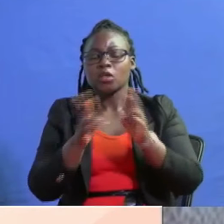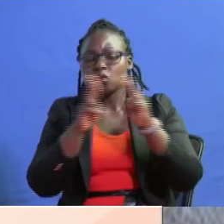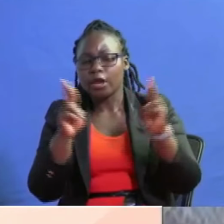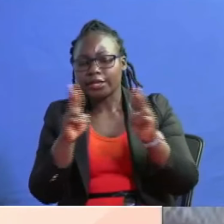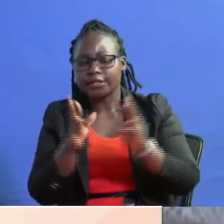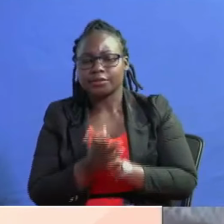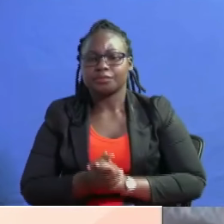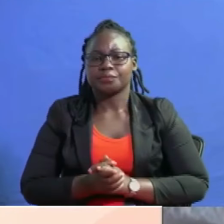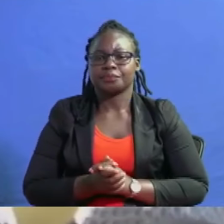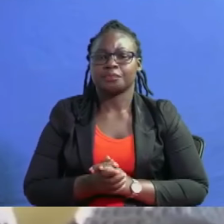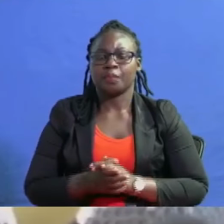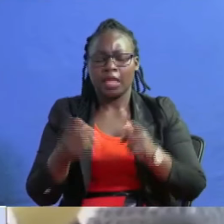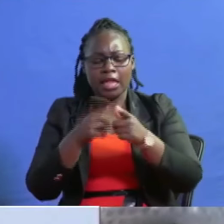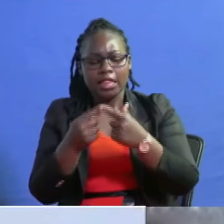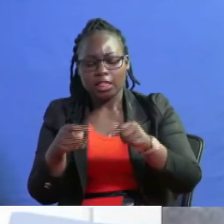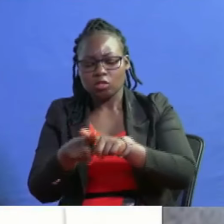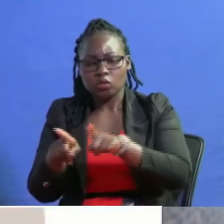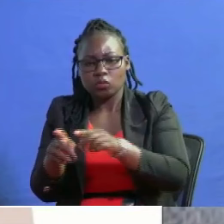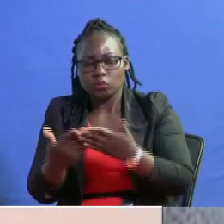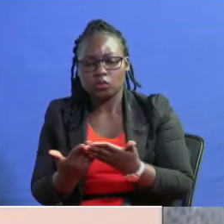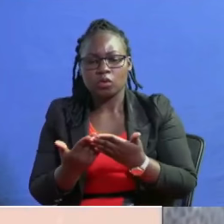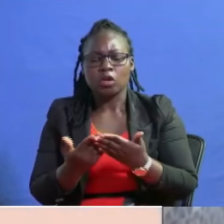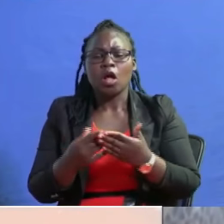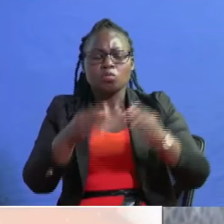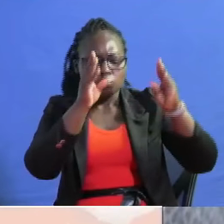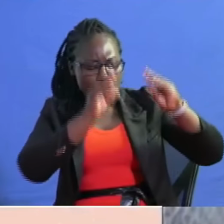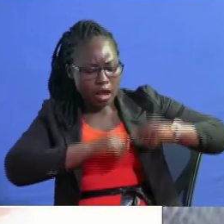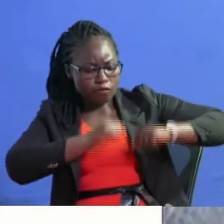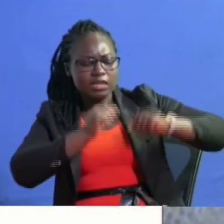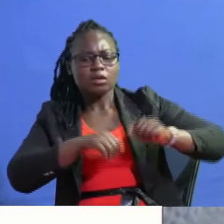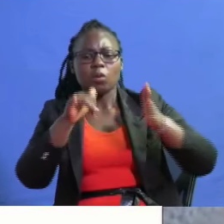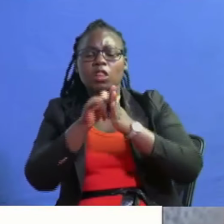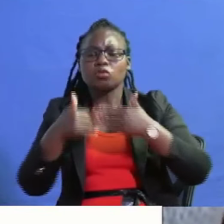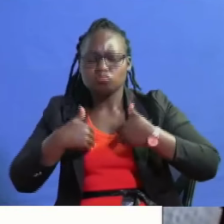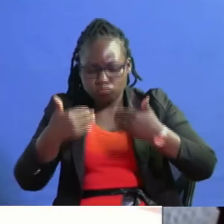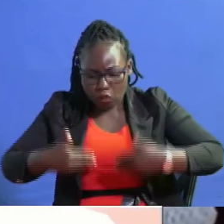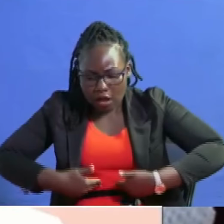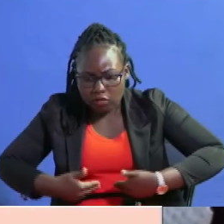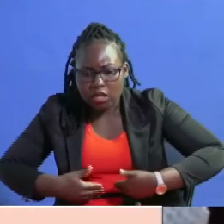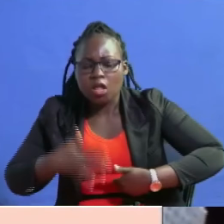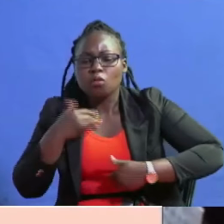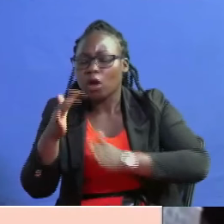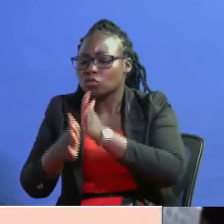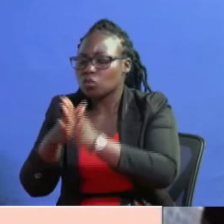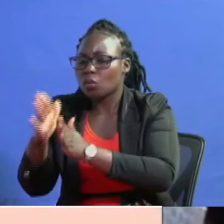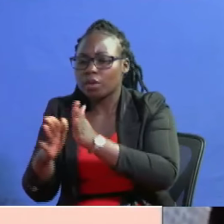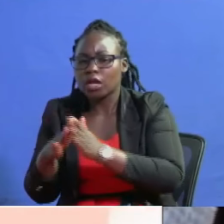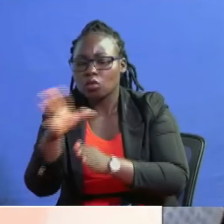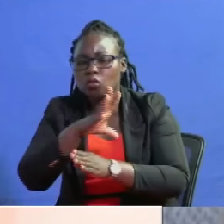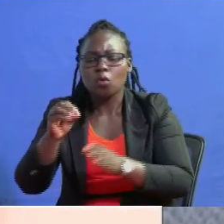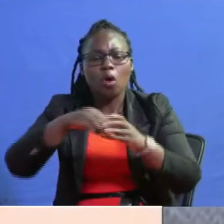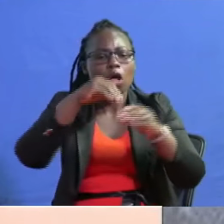tayari? Alafu vile vile tumekubaliana ya kwamba kuna vijana tunataka tuwapangie ajira waende